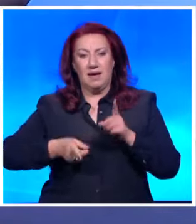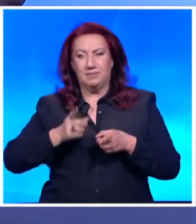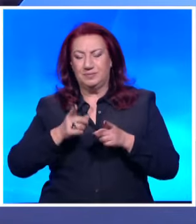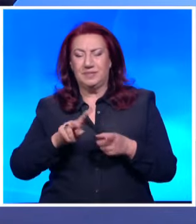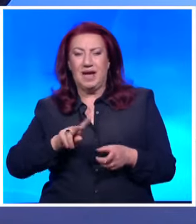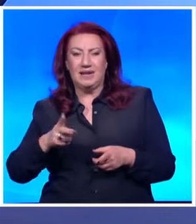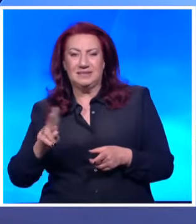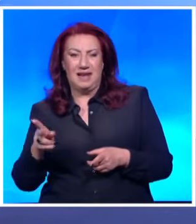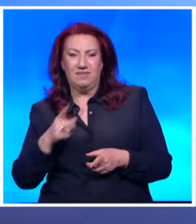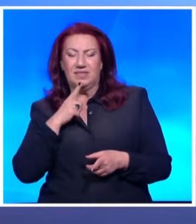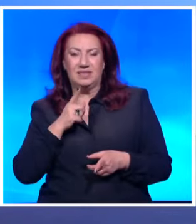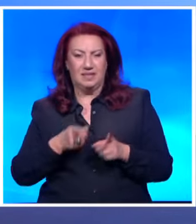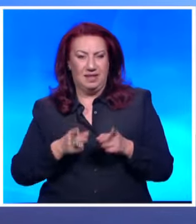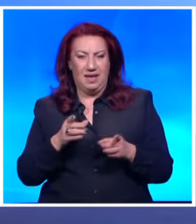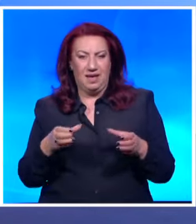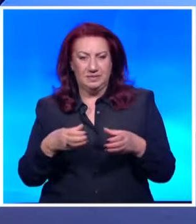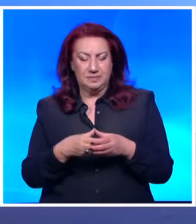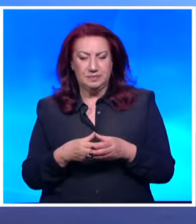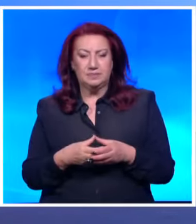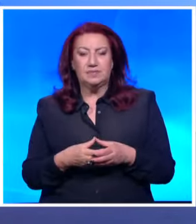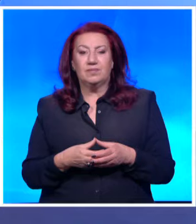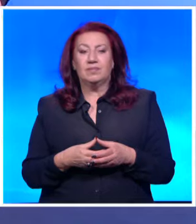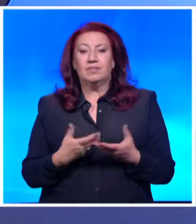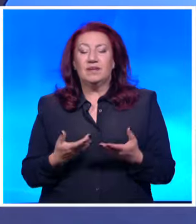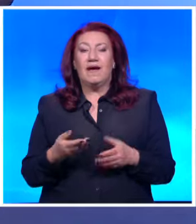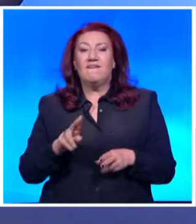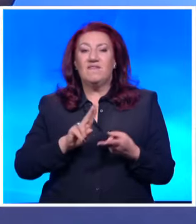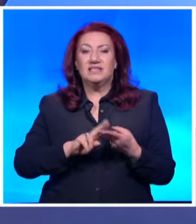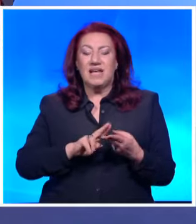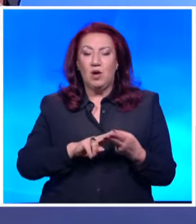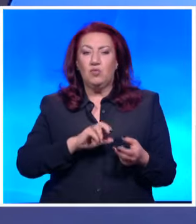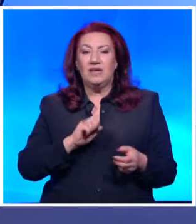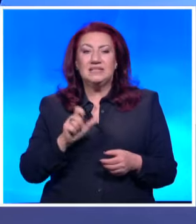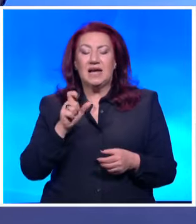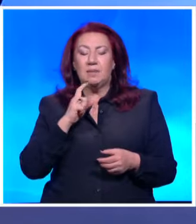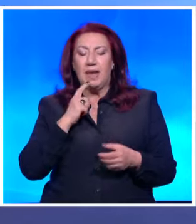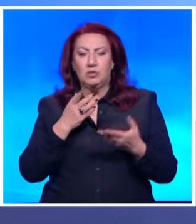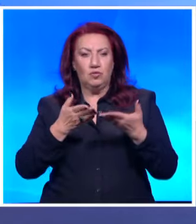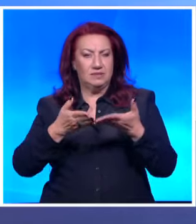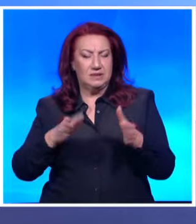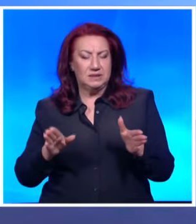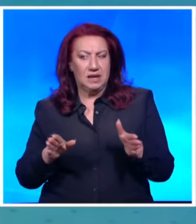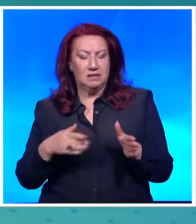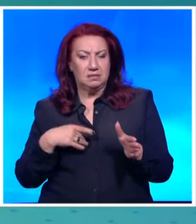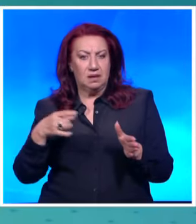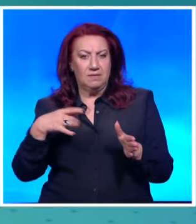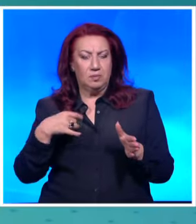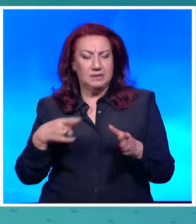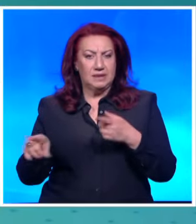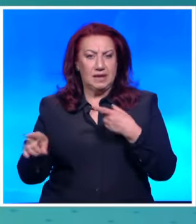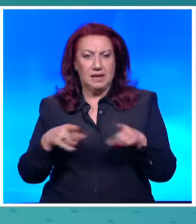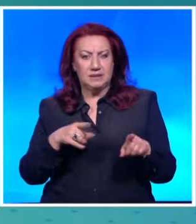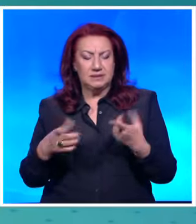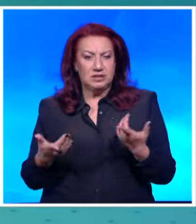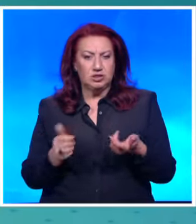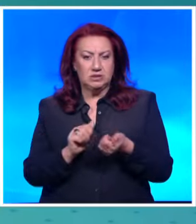А пътищата на Александър Везенков и Сакраменто се разделят. Информацията идва от няколко различни баскетболни източници. Според журналиста